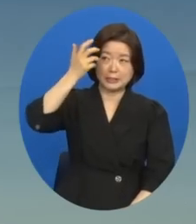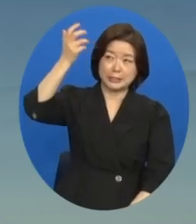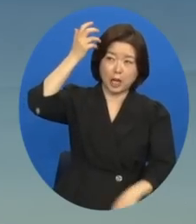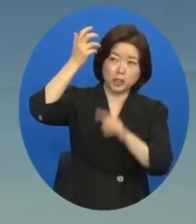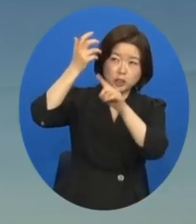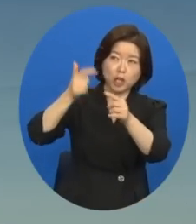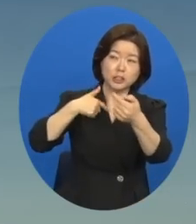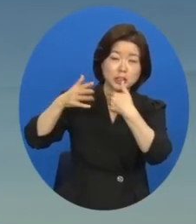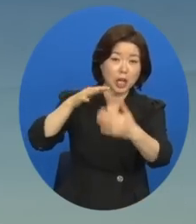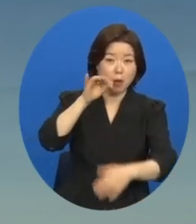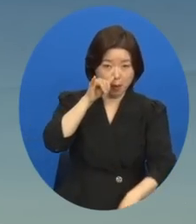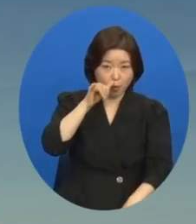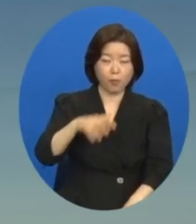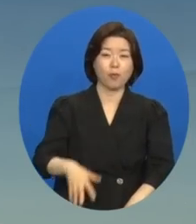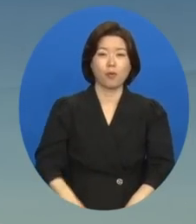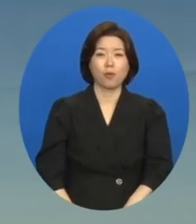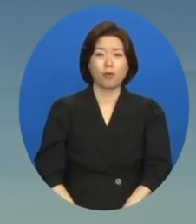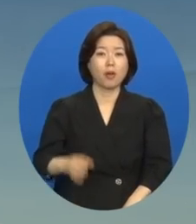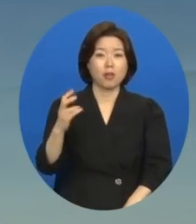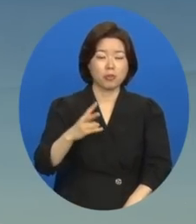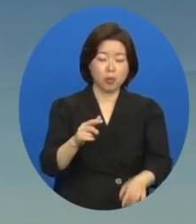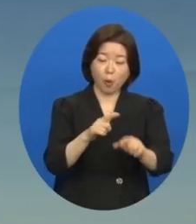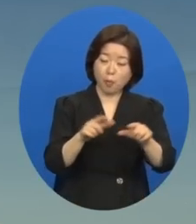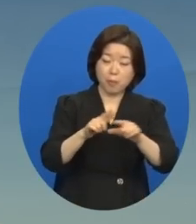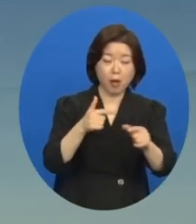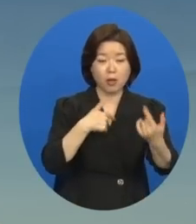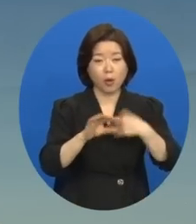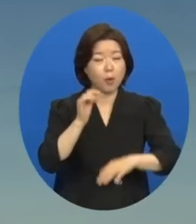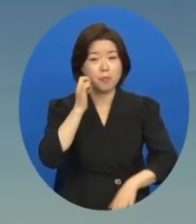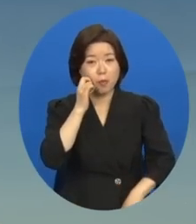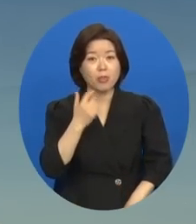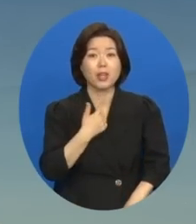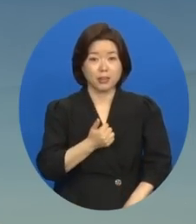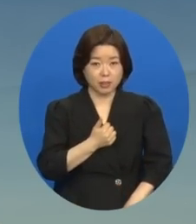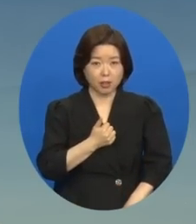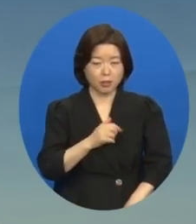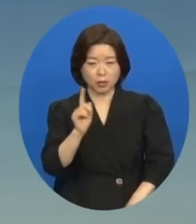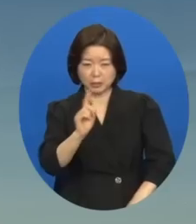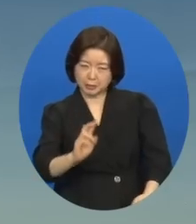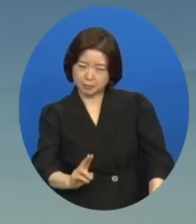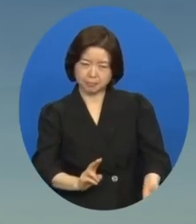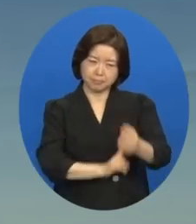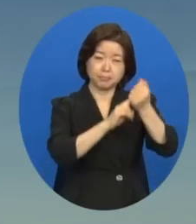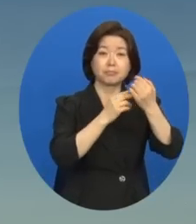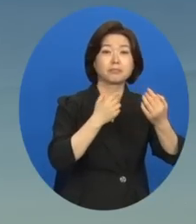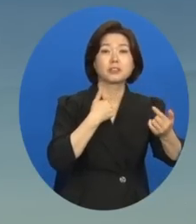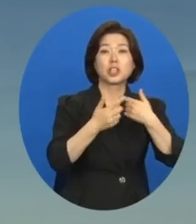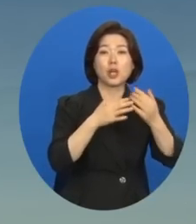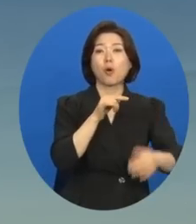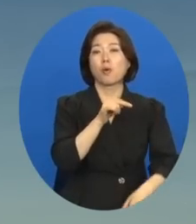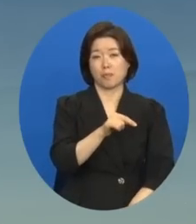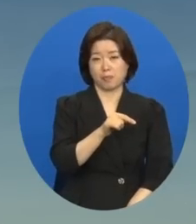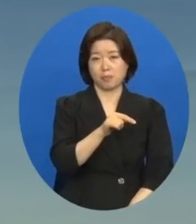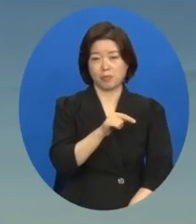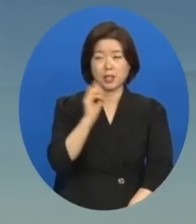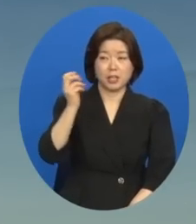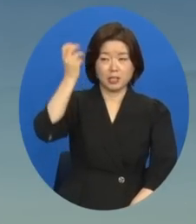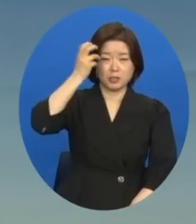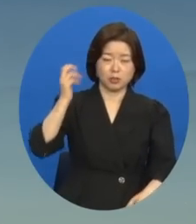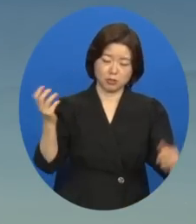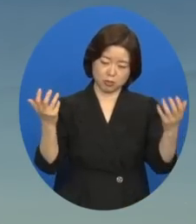것을 체험하고 그 평상시에 경험할 수 없는 어떤 기적들을 경험하는 것이